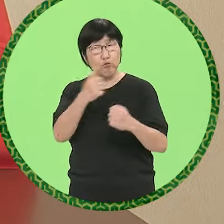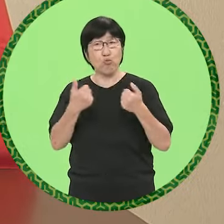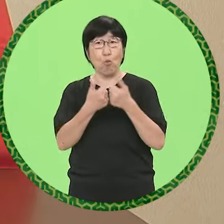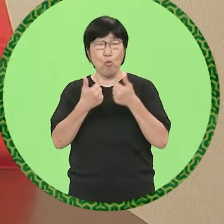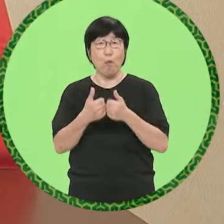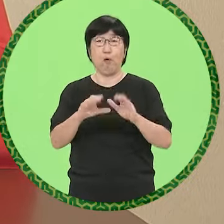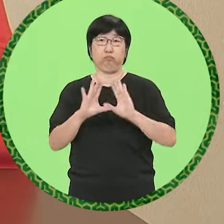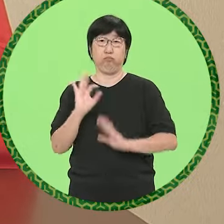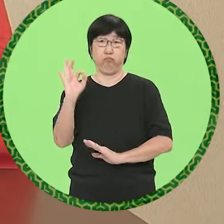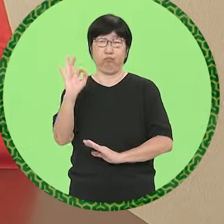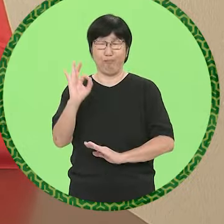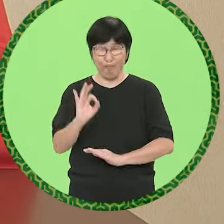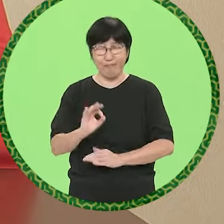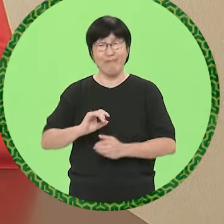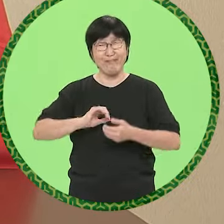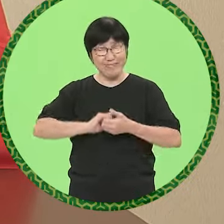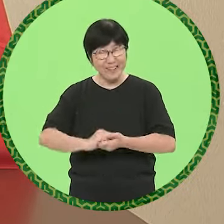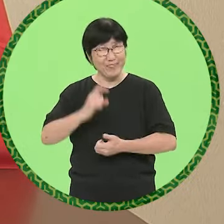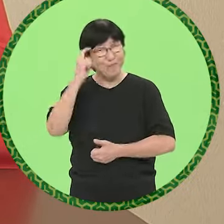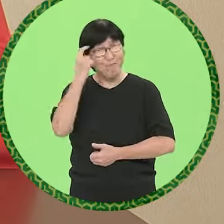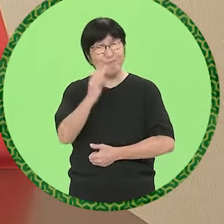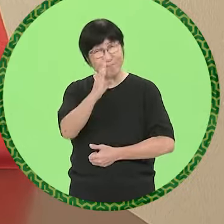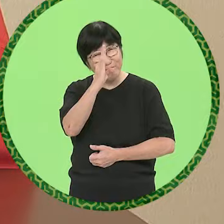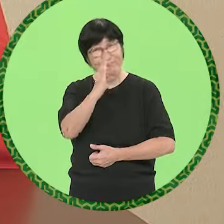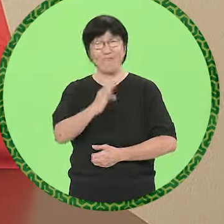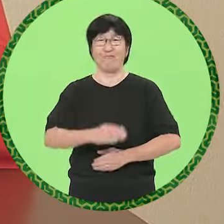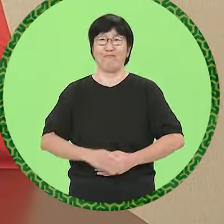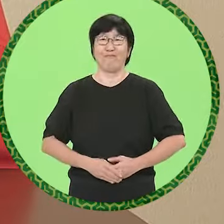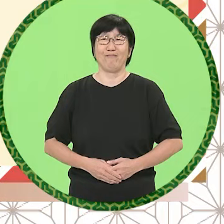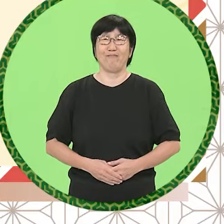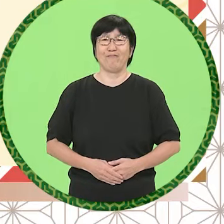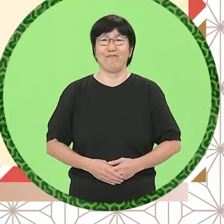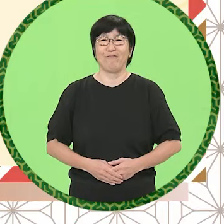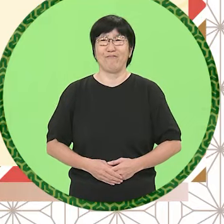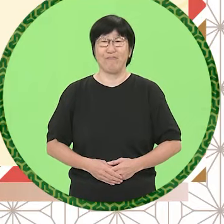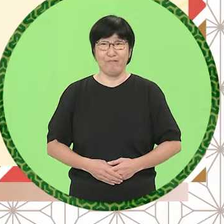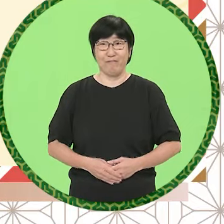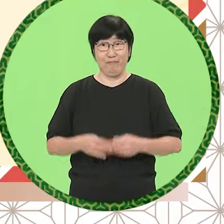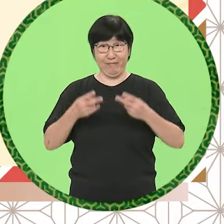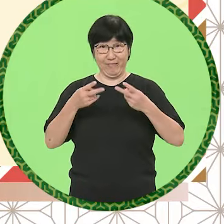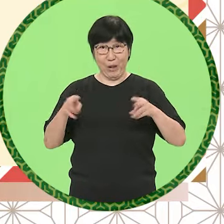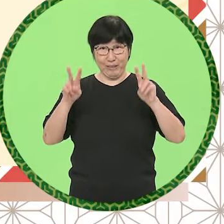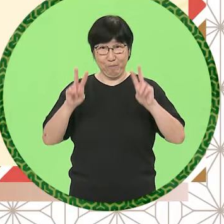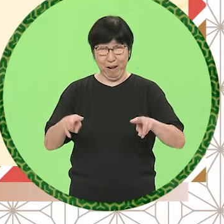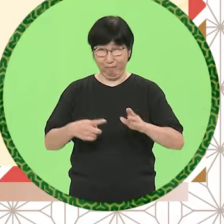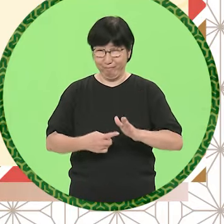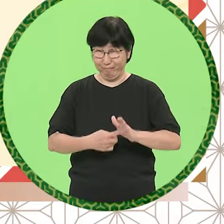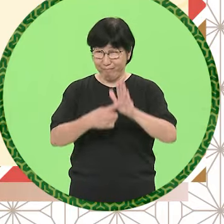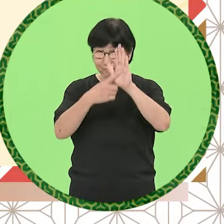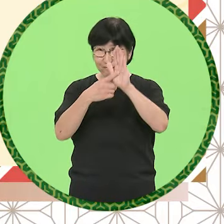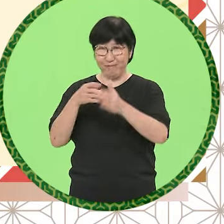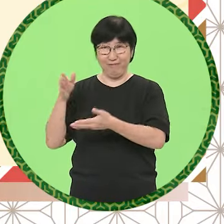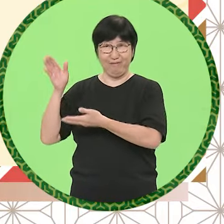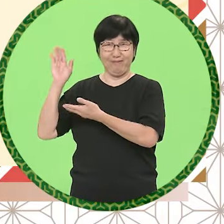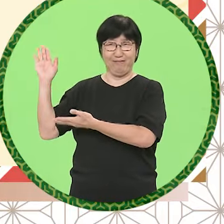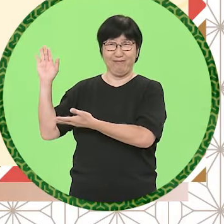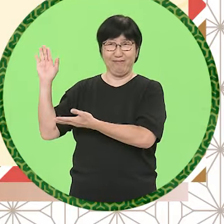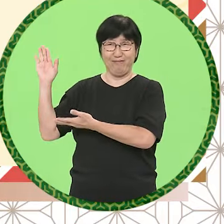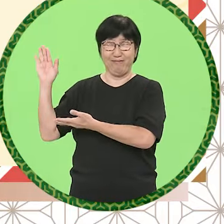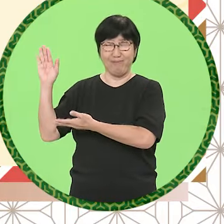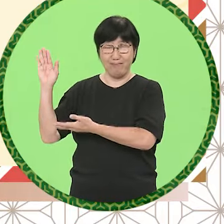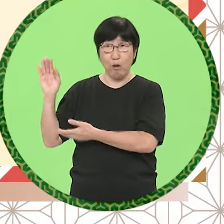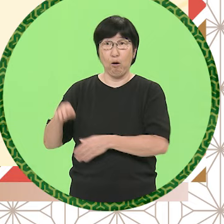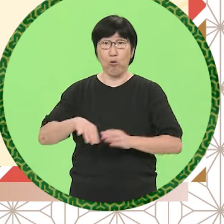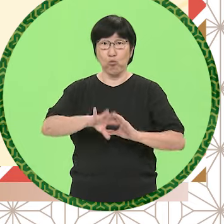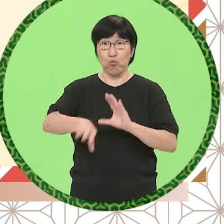受付もしているので、ぜひ検討してみてくださいね。 ザ・広島ブランド認定特産品の中からご